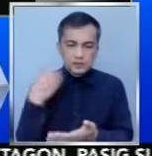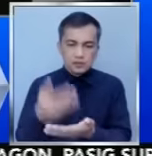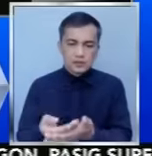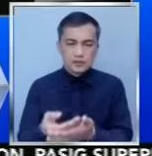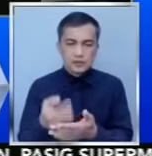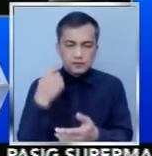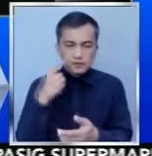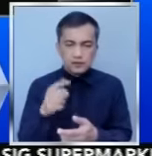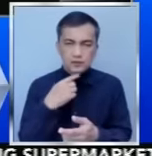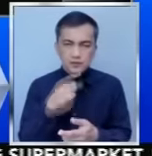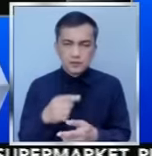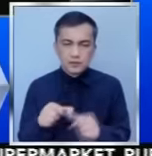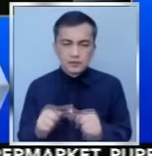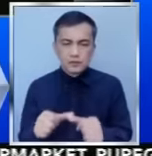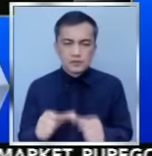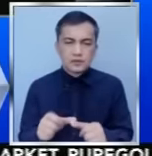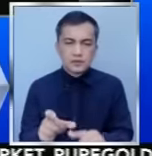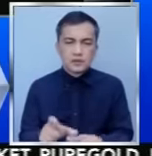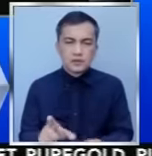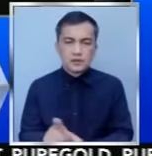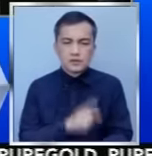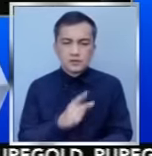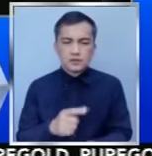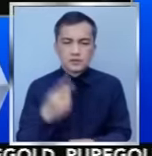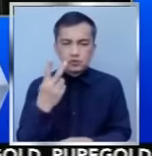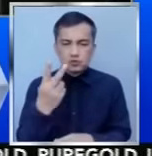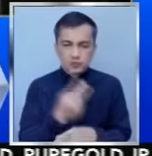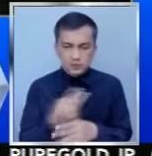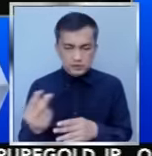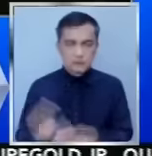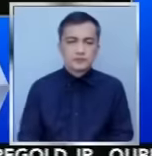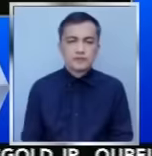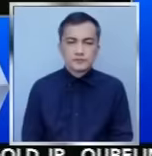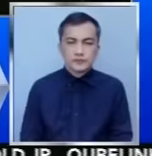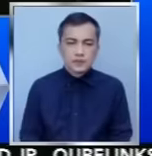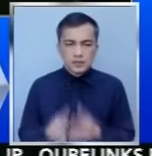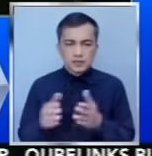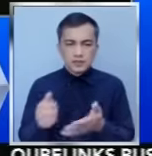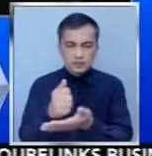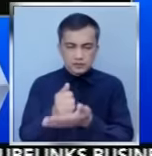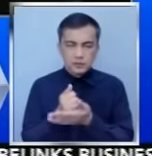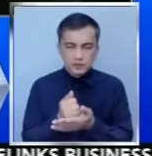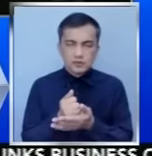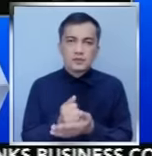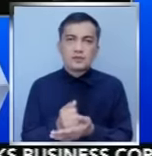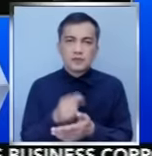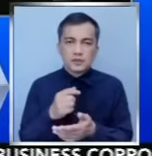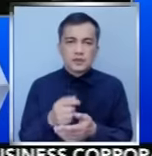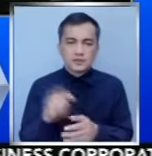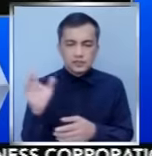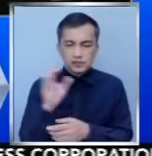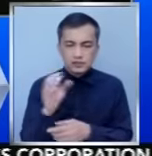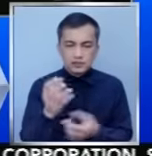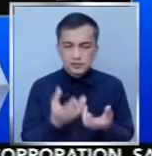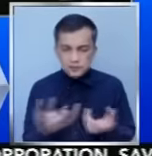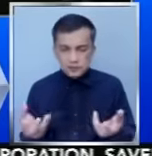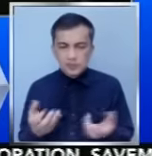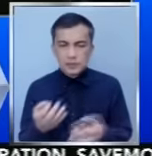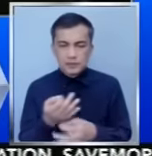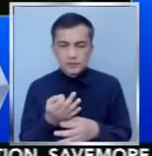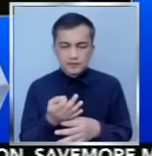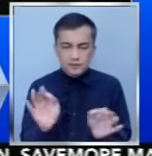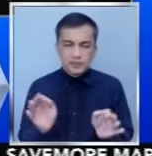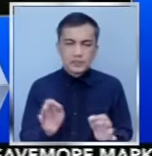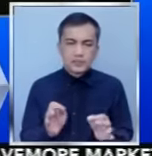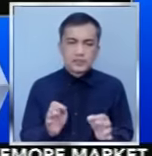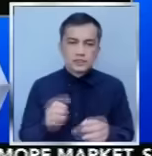magtatagal sila rito ng mga dalawang linggo pa so Ang laking tulong para sa kanila meron silang libreng krudo at yun nga meron pang